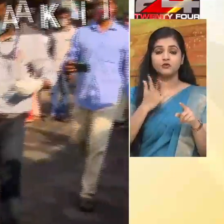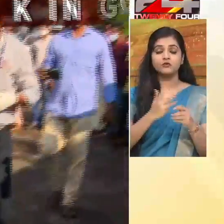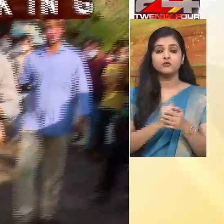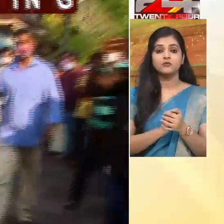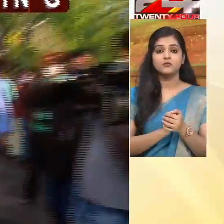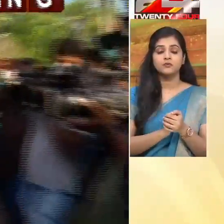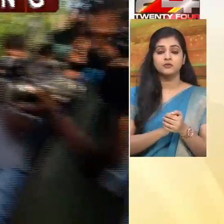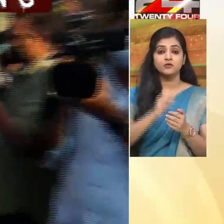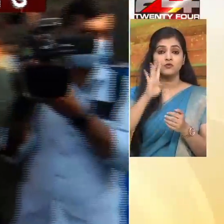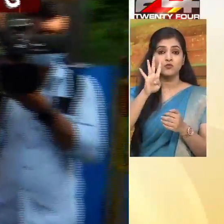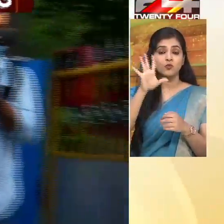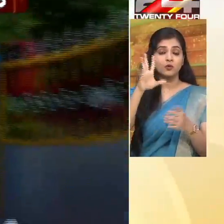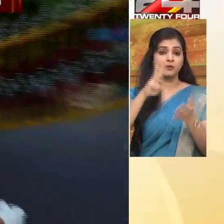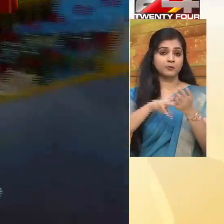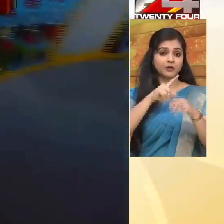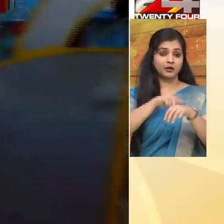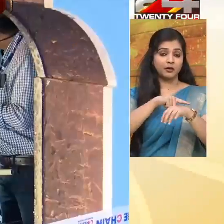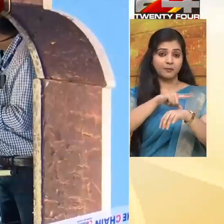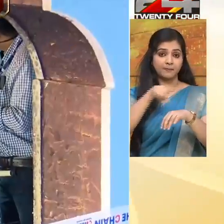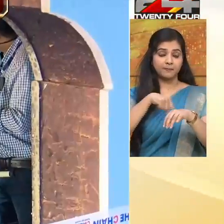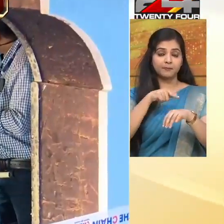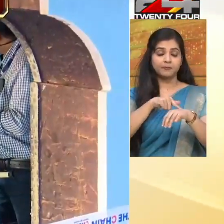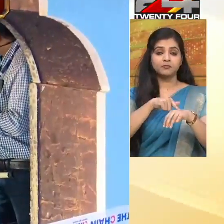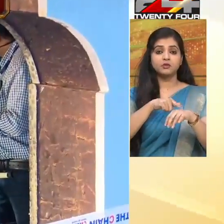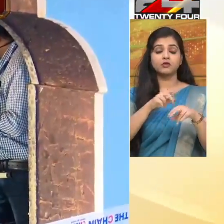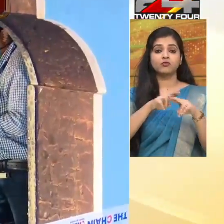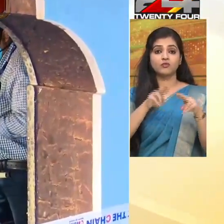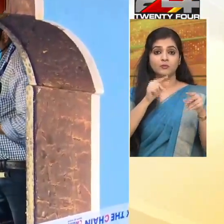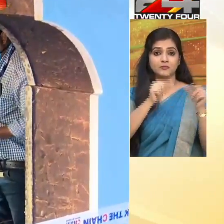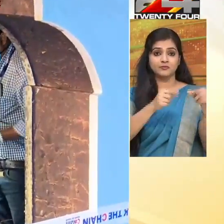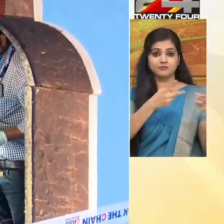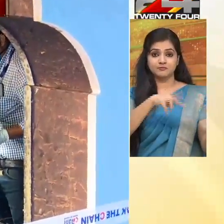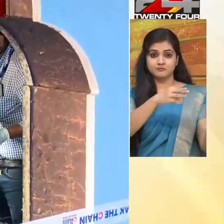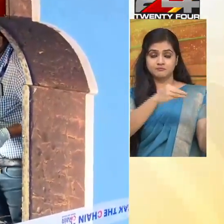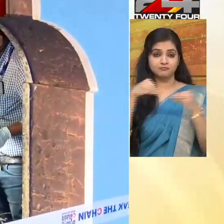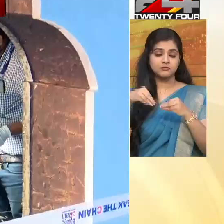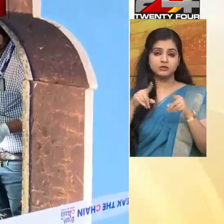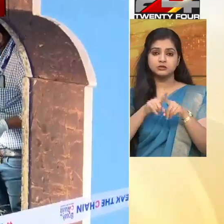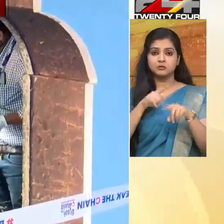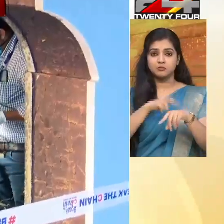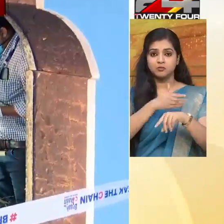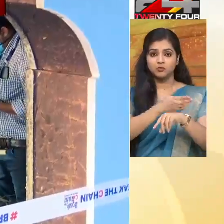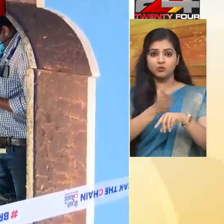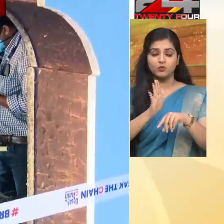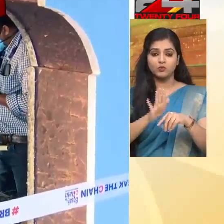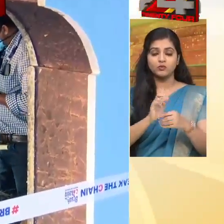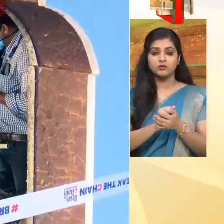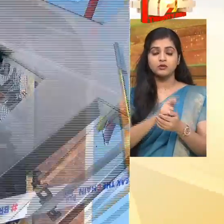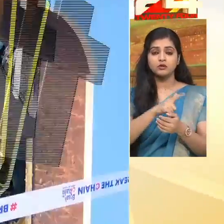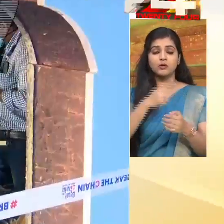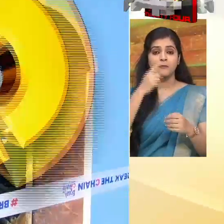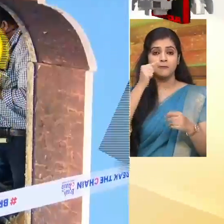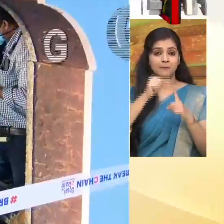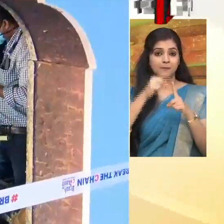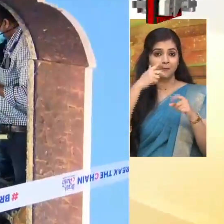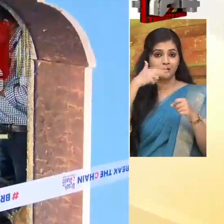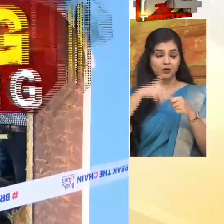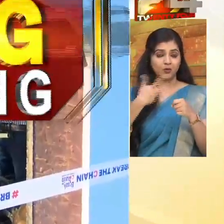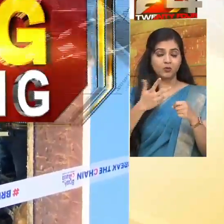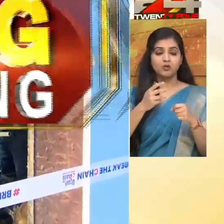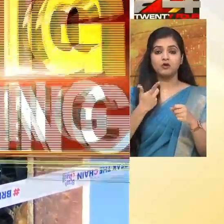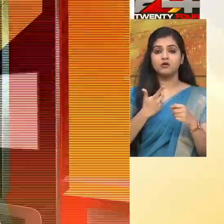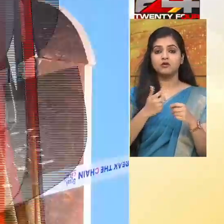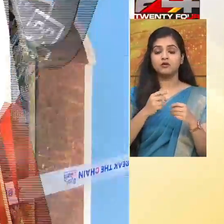ഒരു 45 മിനിറ്റ് സമയമെടുത്ത് ഇവർ പൂർണ്ണമായും ഇവരെ പുറത്തെത്തിക്കാൻ. മറ്റൊരു പ്രധാനപ്പെട്ട കാര്യം, ഏതെങ്കിലും തരത്തിൽ പെട്രോളോ അതല്ലെങ്കിൽ മണ്ണെണ്ണ